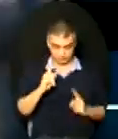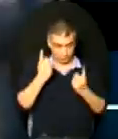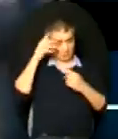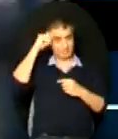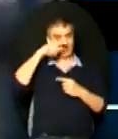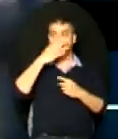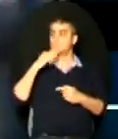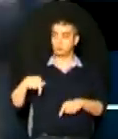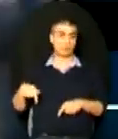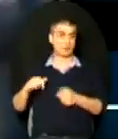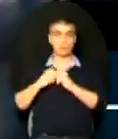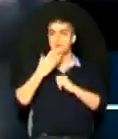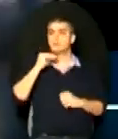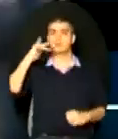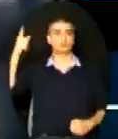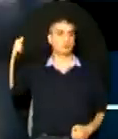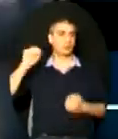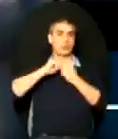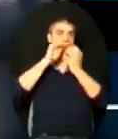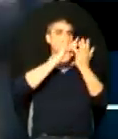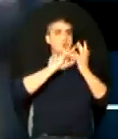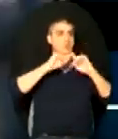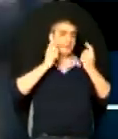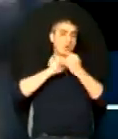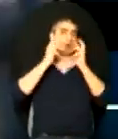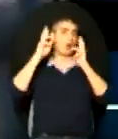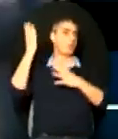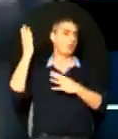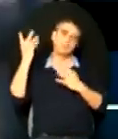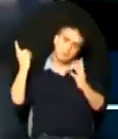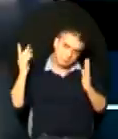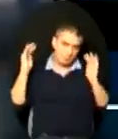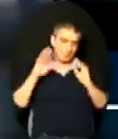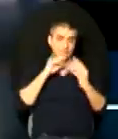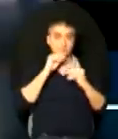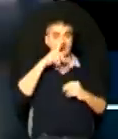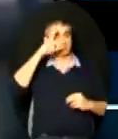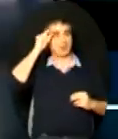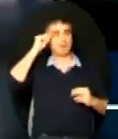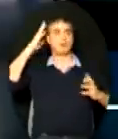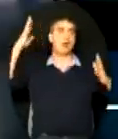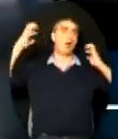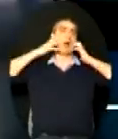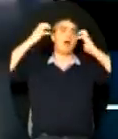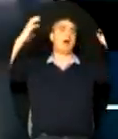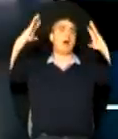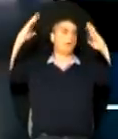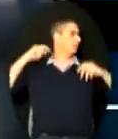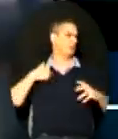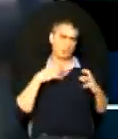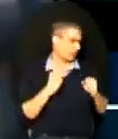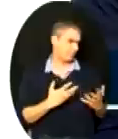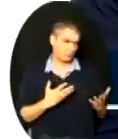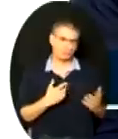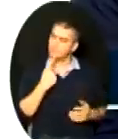אביב, כשזה בירושלים או ביהודה ושומרון או במקום אחר או ברעננה, פחות מדברים על זה. תל אביב... אני לא בטוח. בוא נאמר